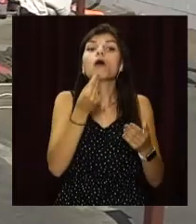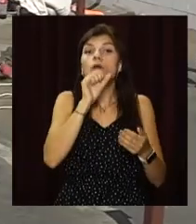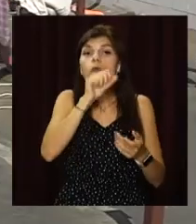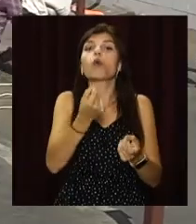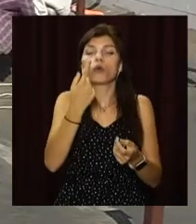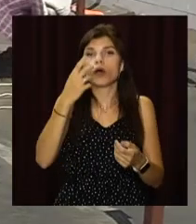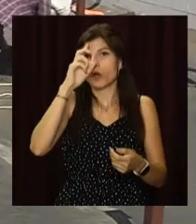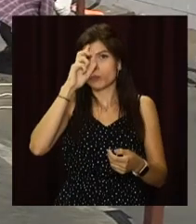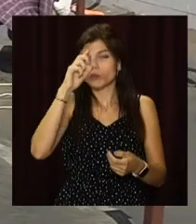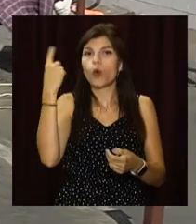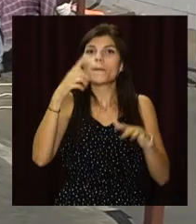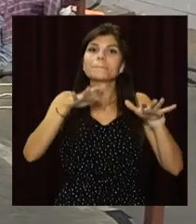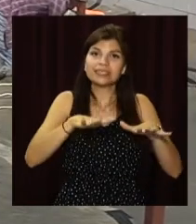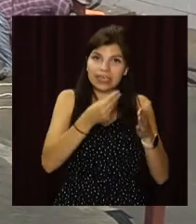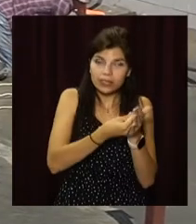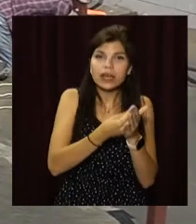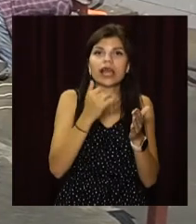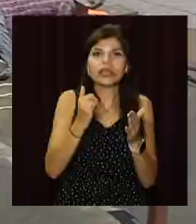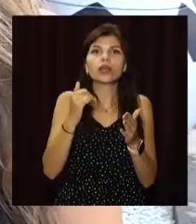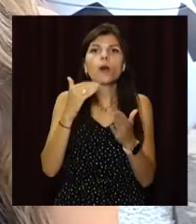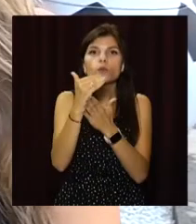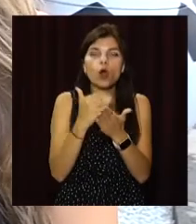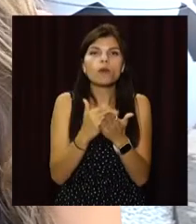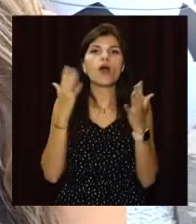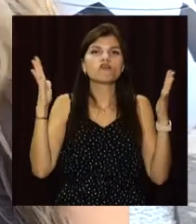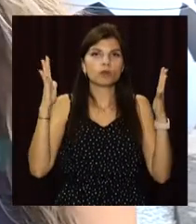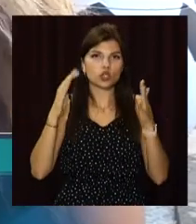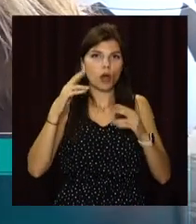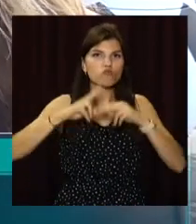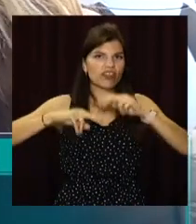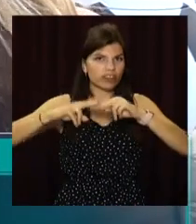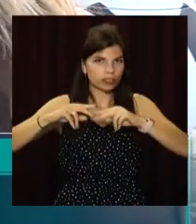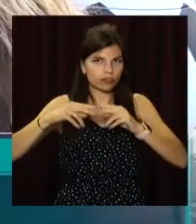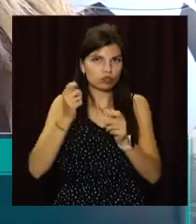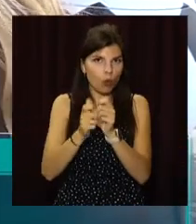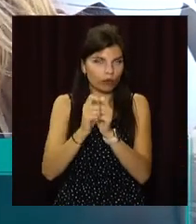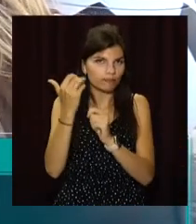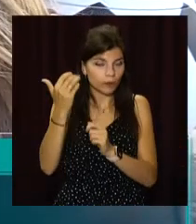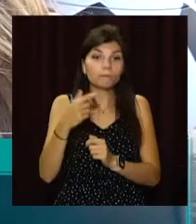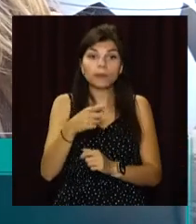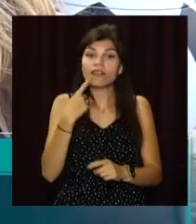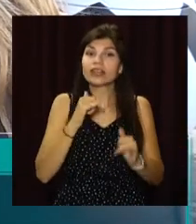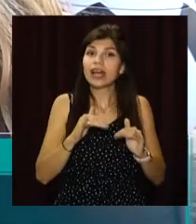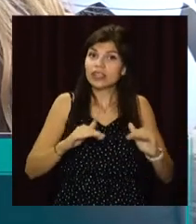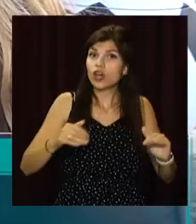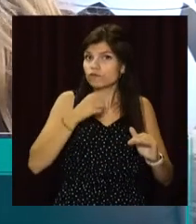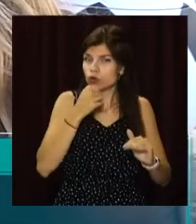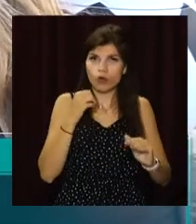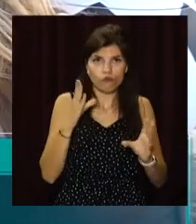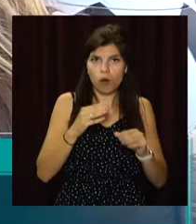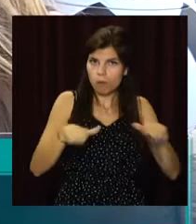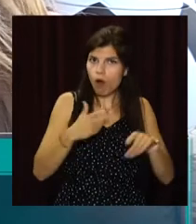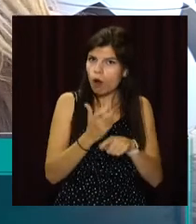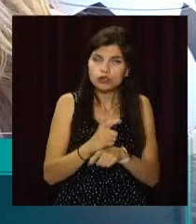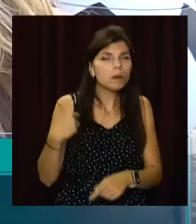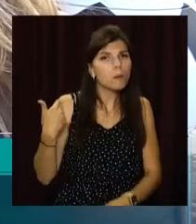Роботи державним, обласним та місцевим коштом. Басейн – це, прежде всего, здоров'я. Здоров'я для дітей, для взрослих, для